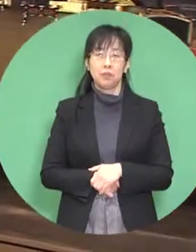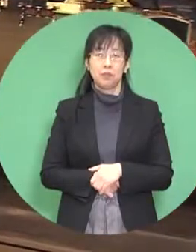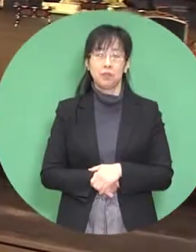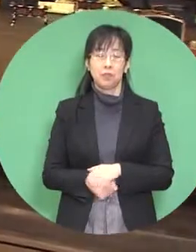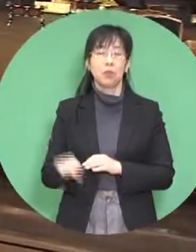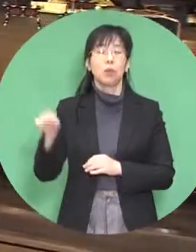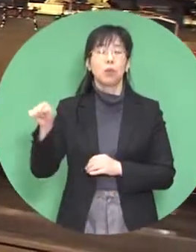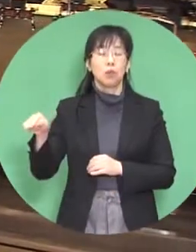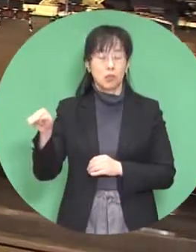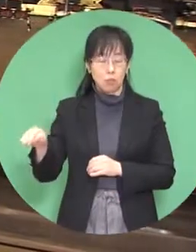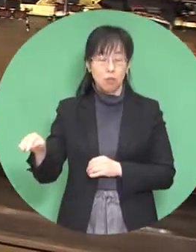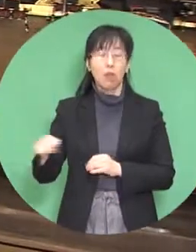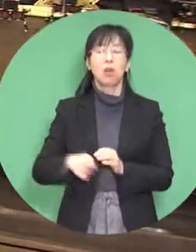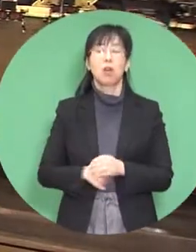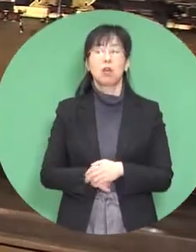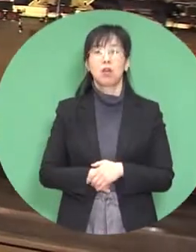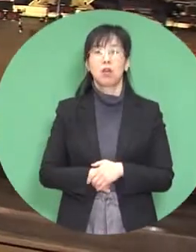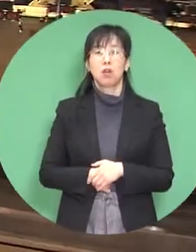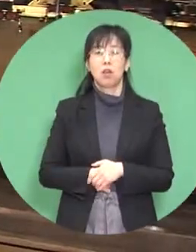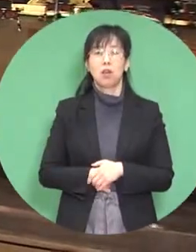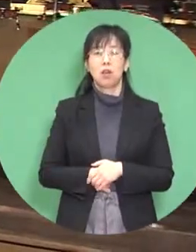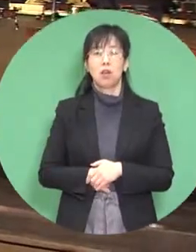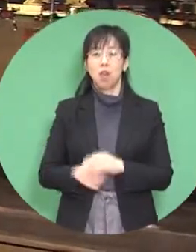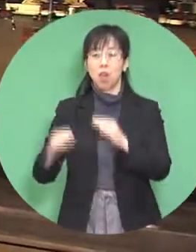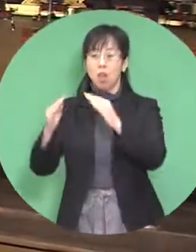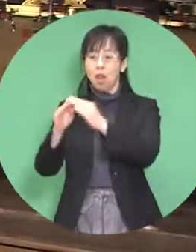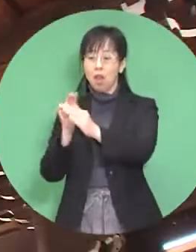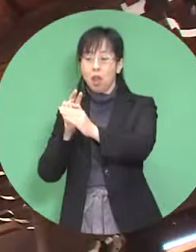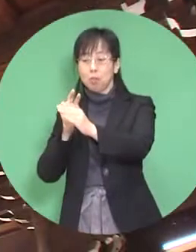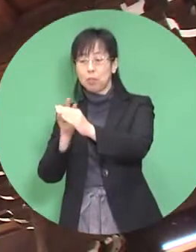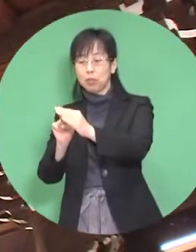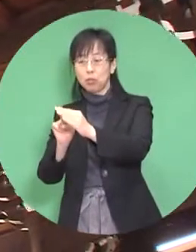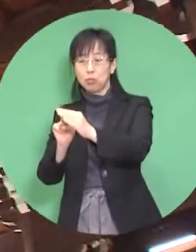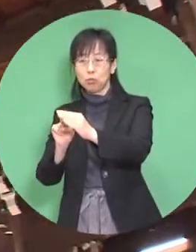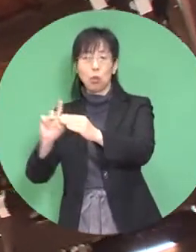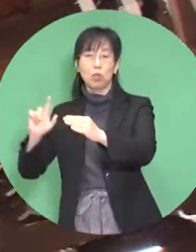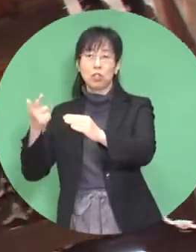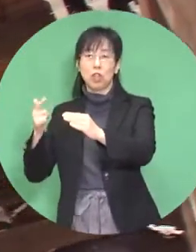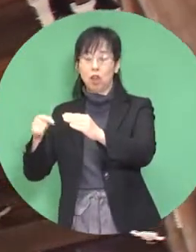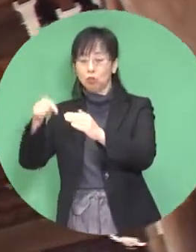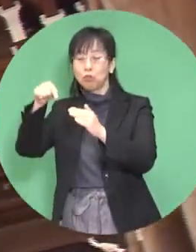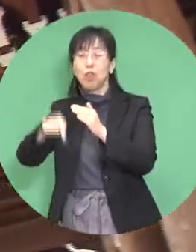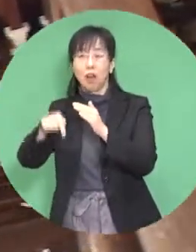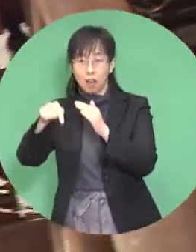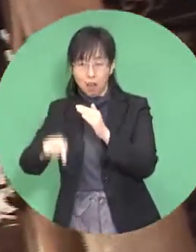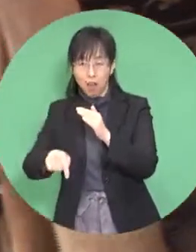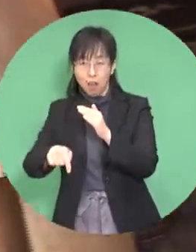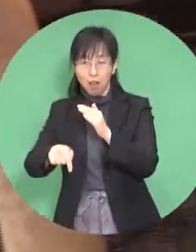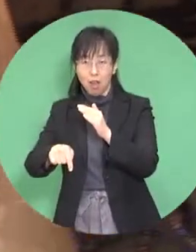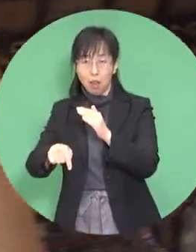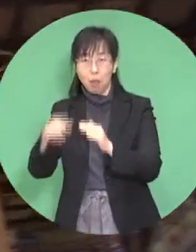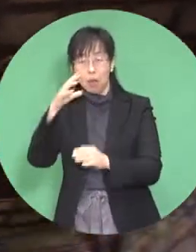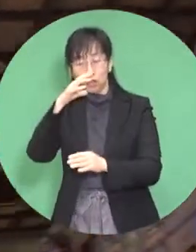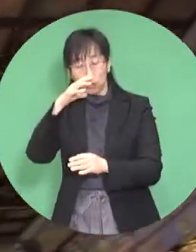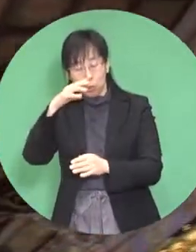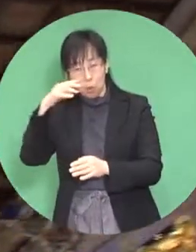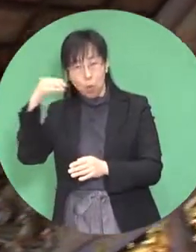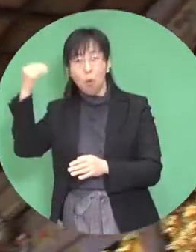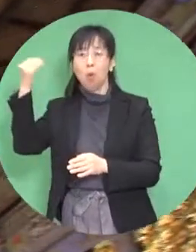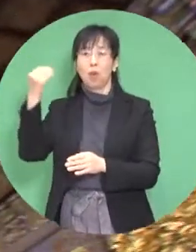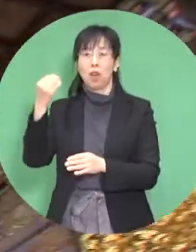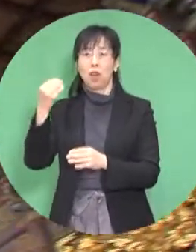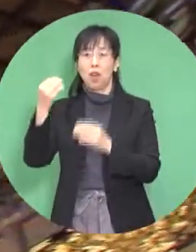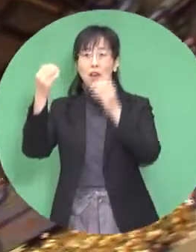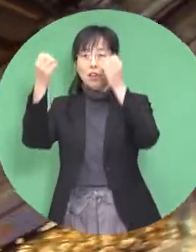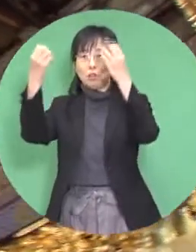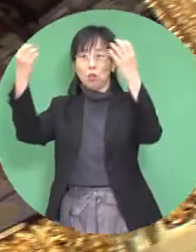御影堂はですね外観とは対照的に、内部はですね、豪華な、装